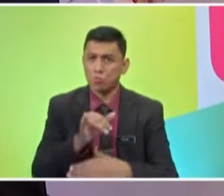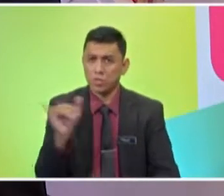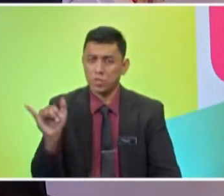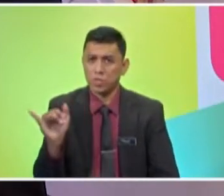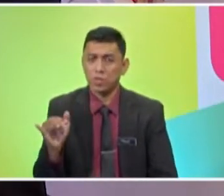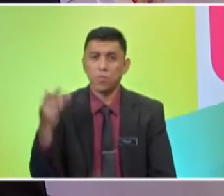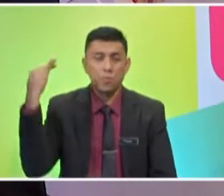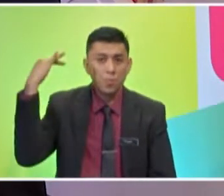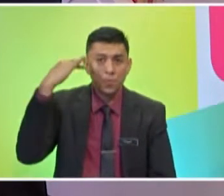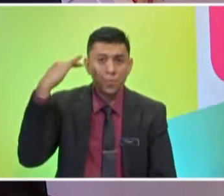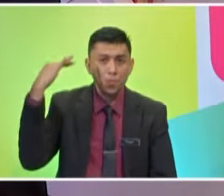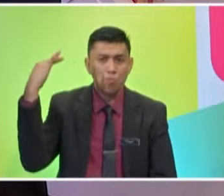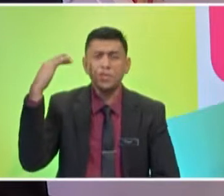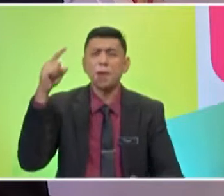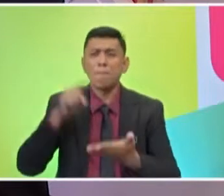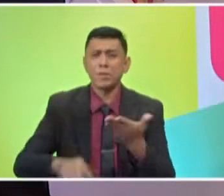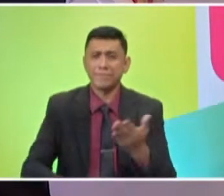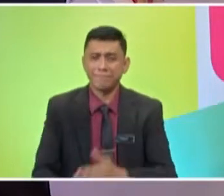ya? Ini bunyi apa?